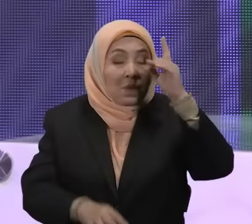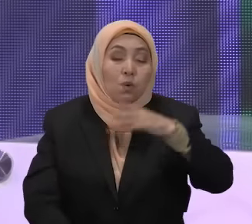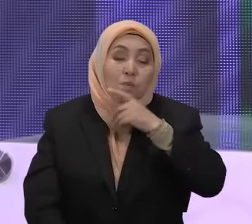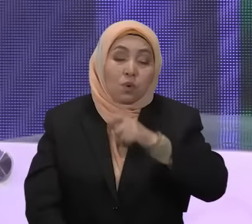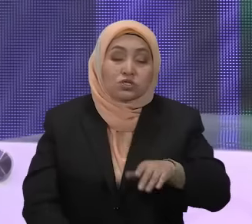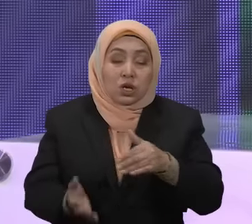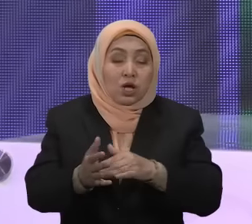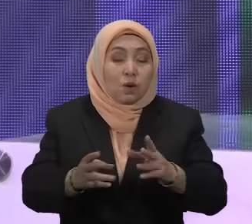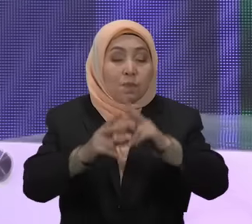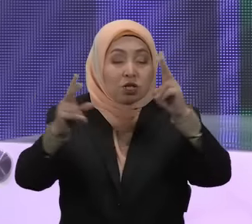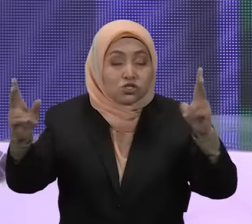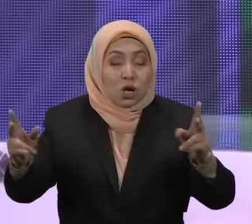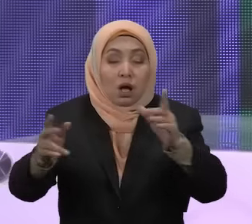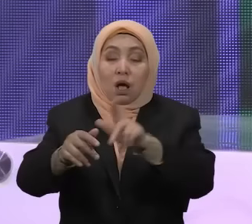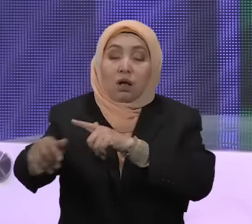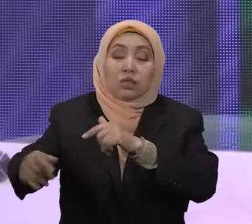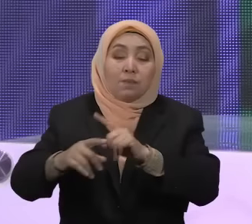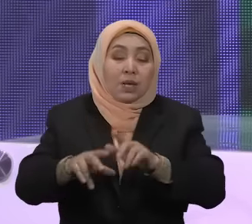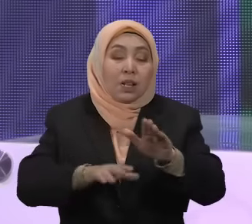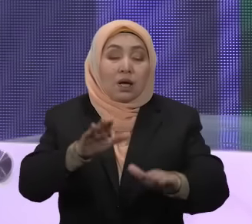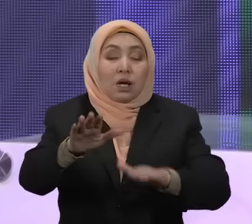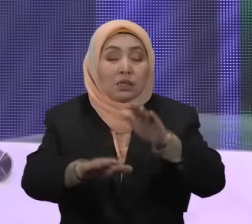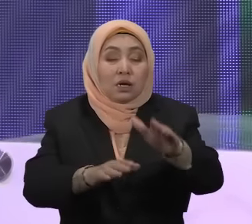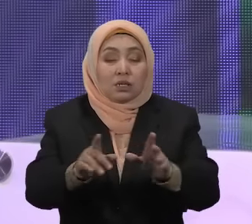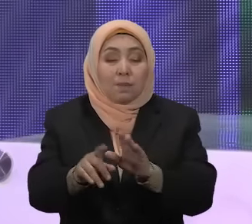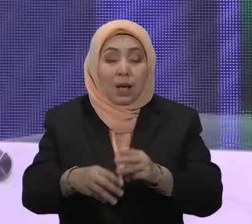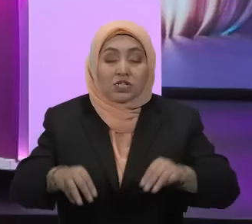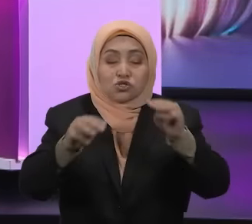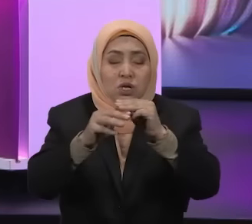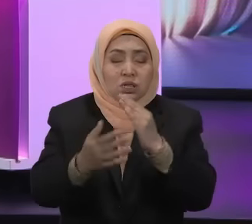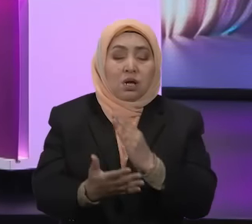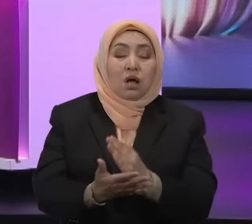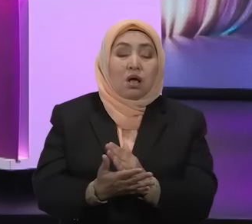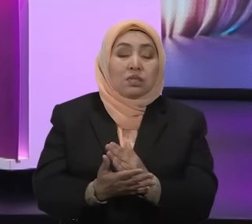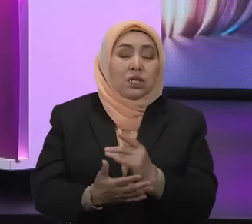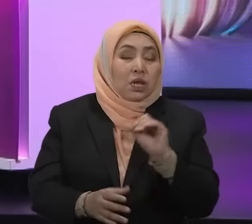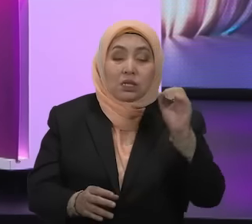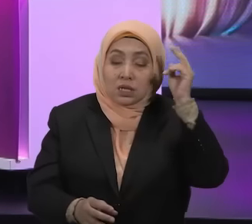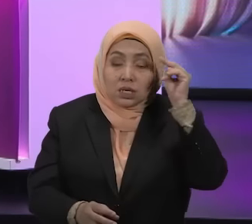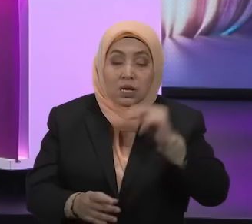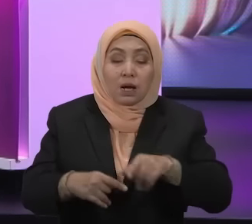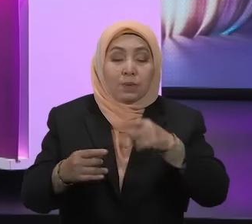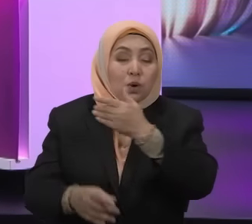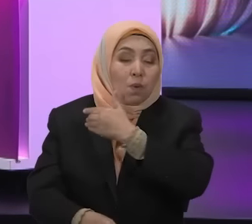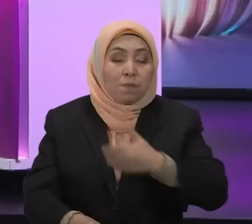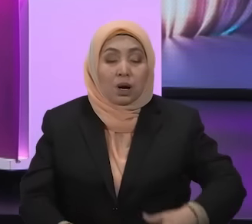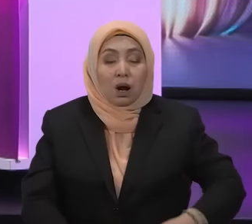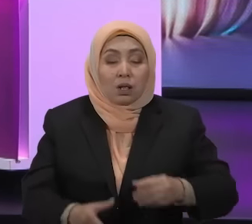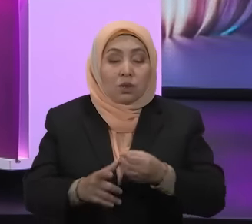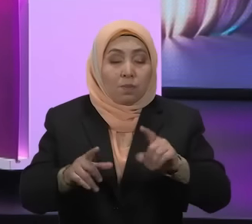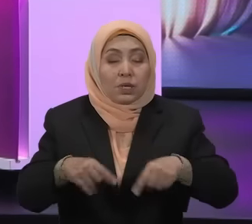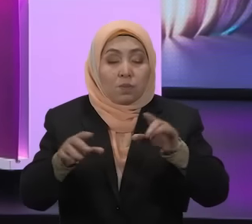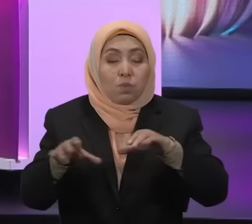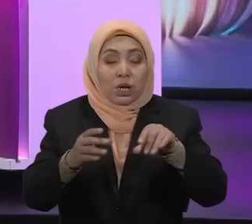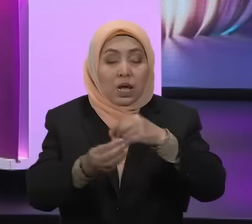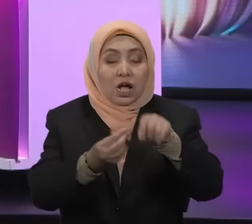Kalau umurnya makin panjang tapi langkahnya ke masjid itu macam terhad, Ustaz, kan? Ataupun dia tak ada niat pun nak pergi umrah ataupun